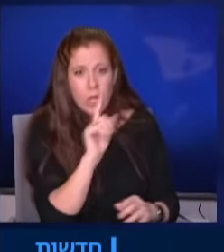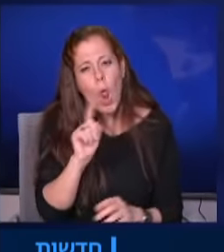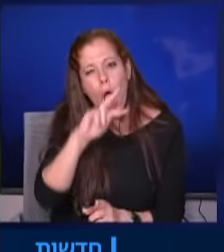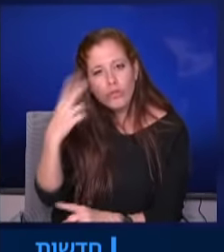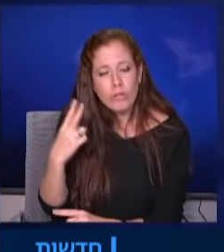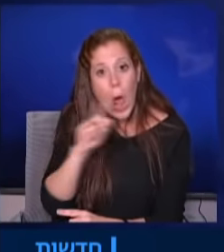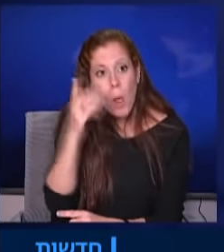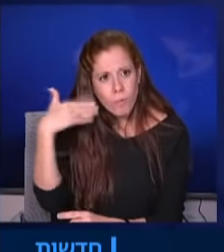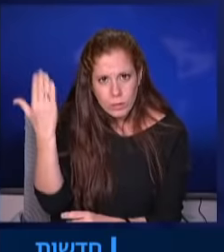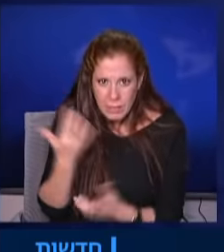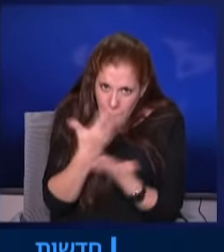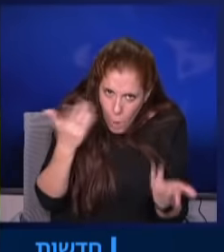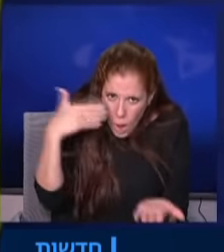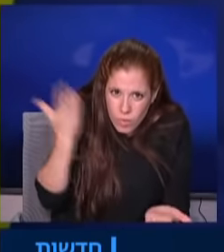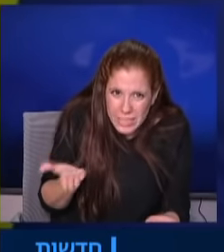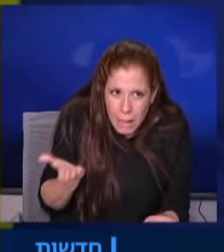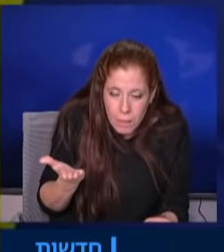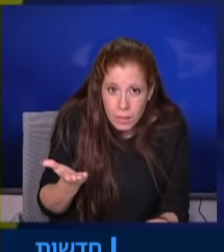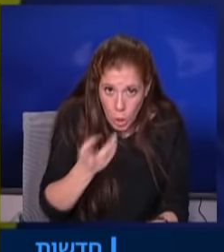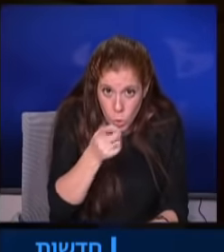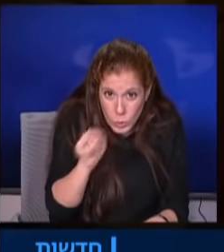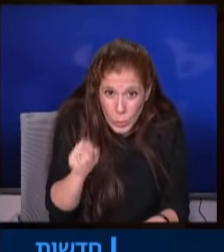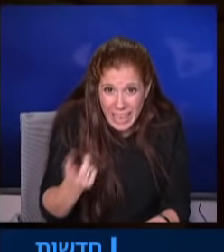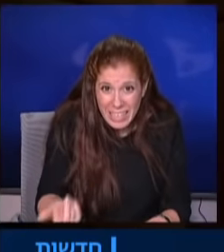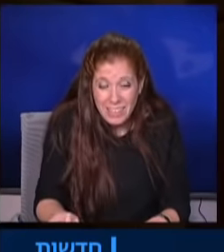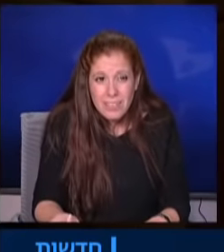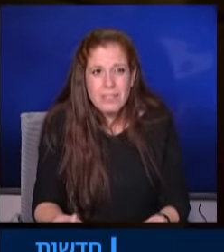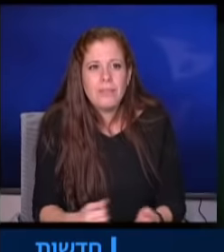בטח מפורסמת. כן, אני אומר לך, זוי.